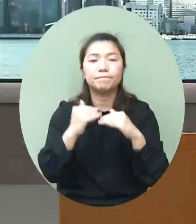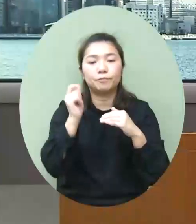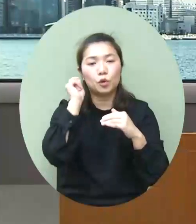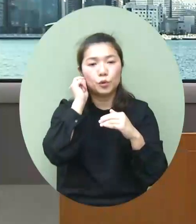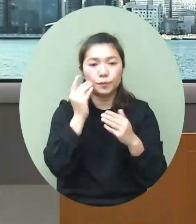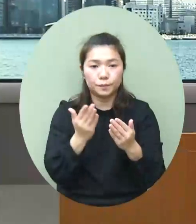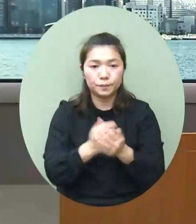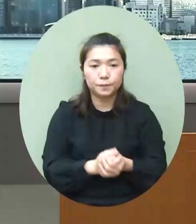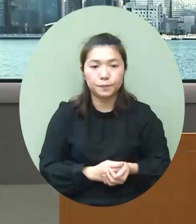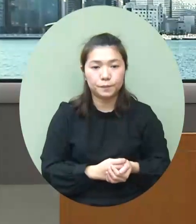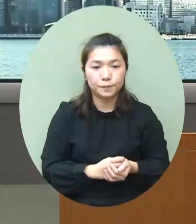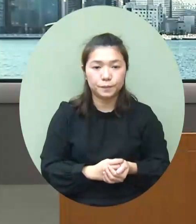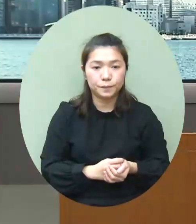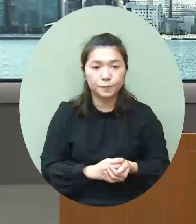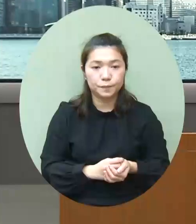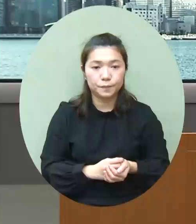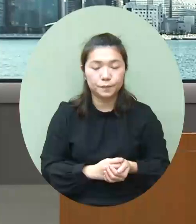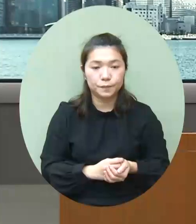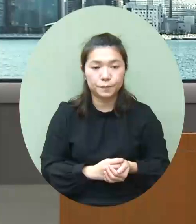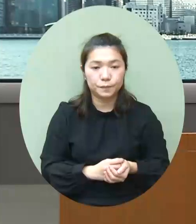题，这边这位女士。